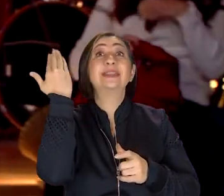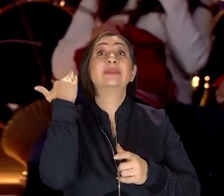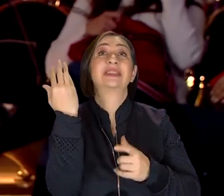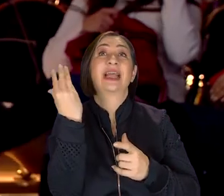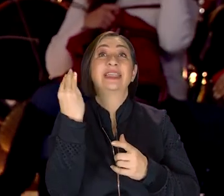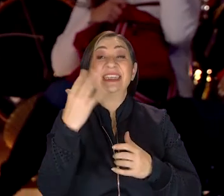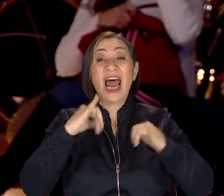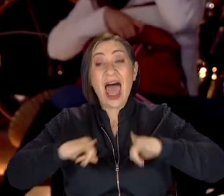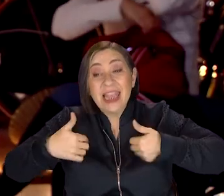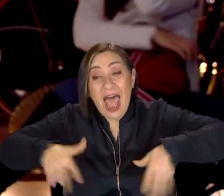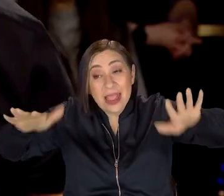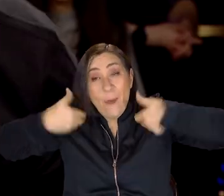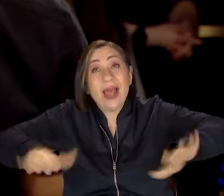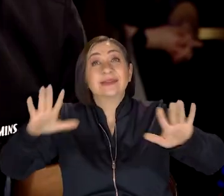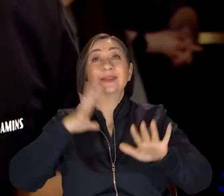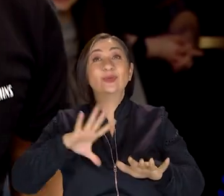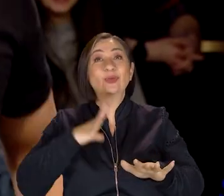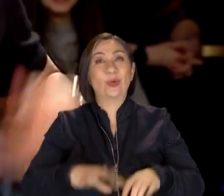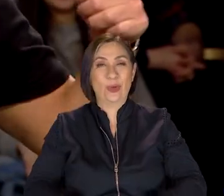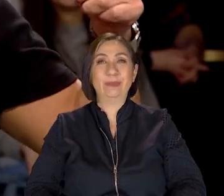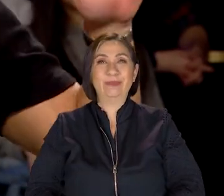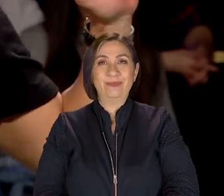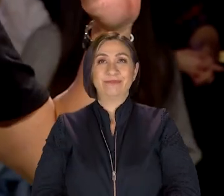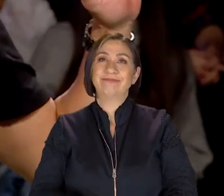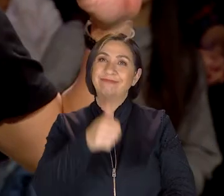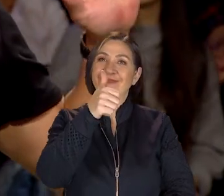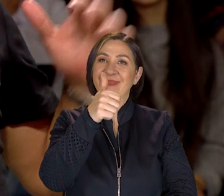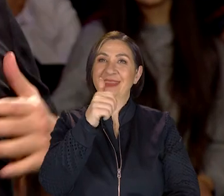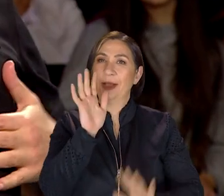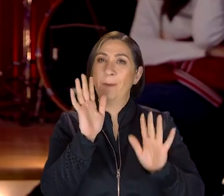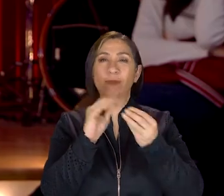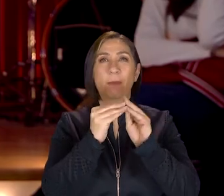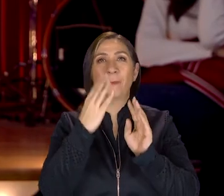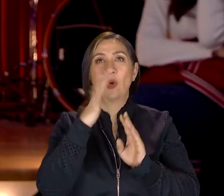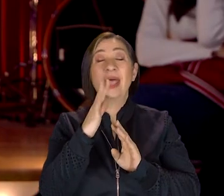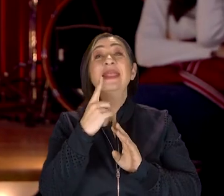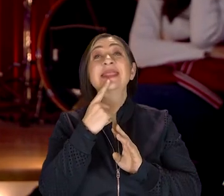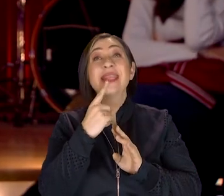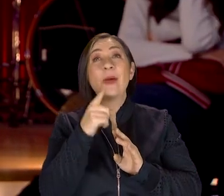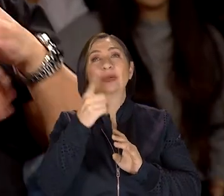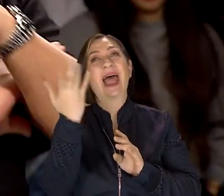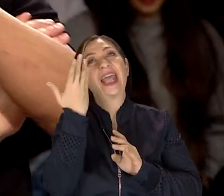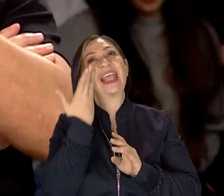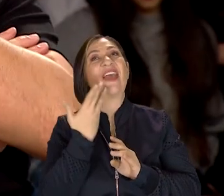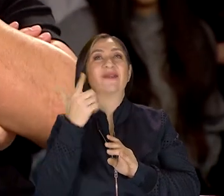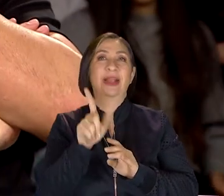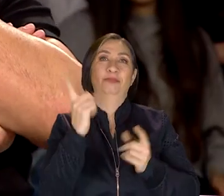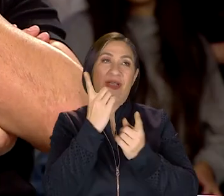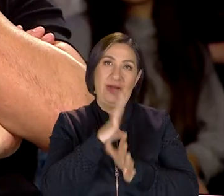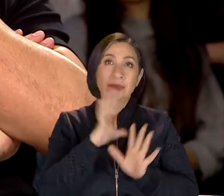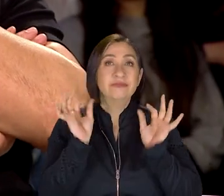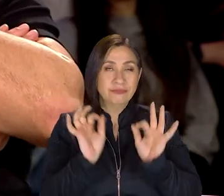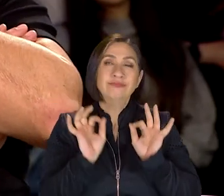dışarı fışkırtmak istiyorlar. Eyvallah tamam. Okey. O zaman oldu. O zaman sıkıntı yok. Demek hani burada daha keyifli bir şey varmış. Evet.